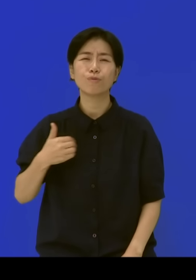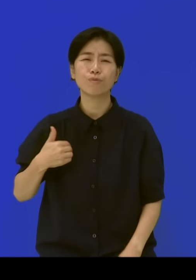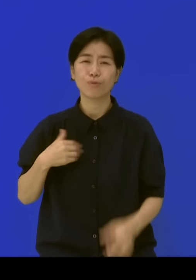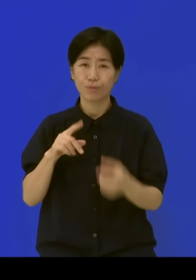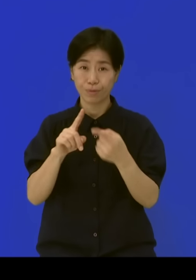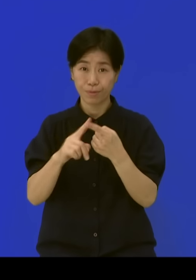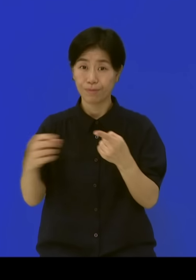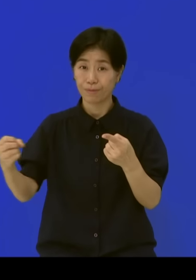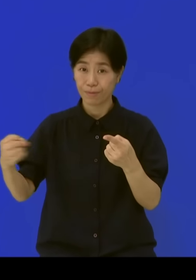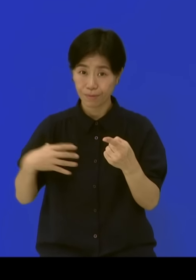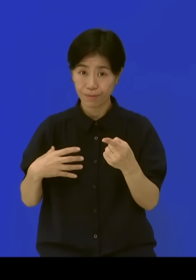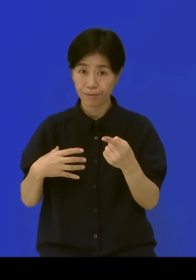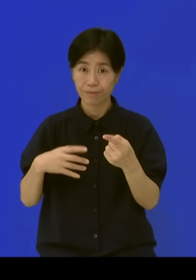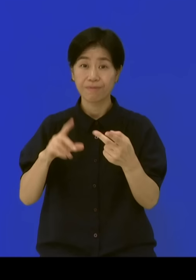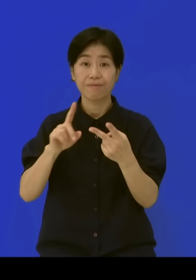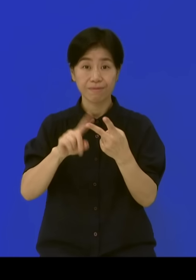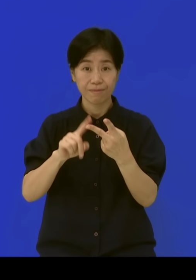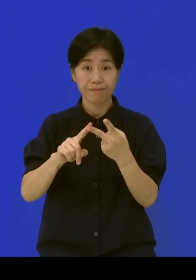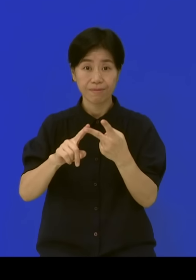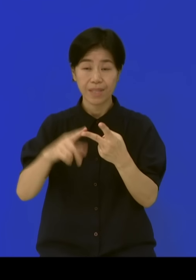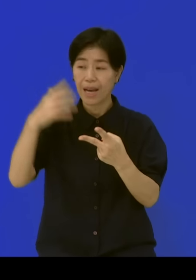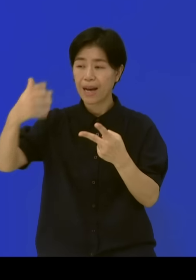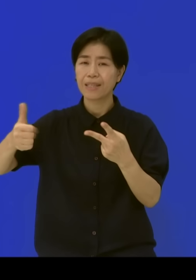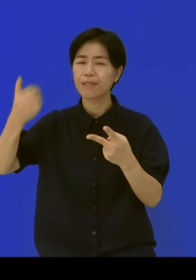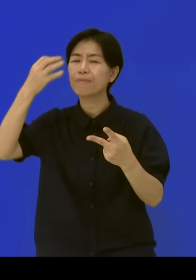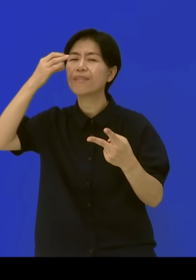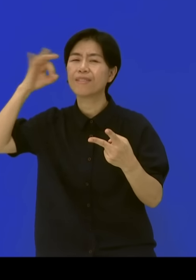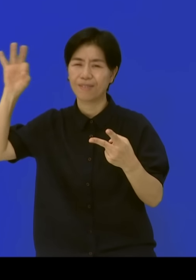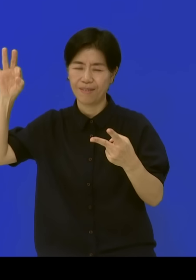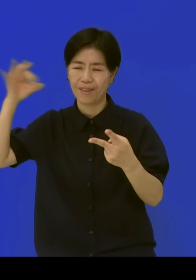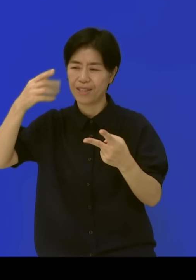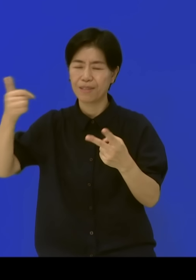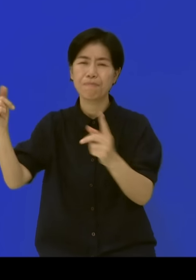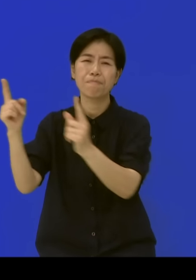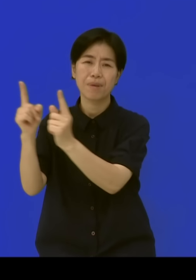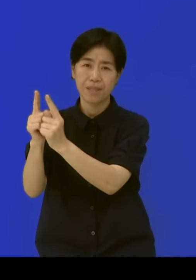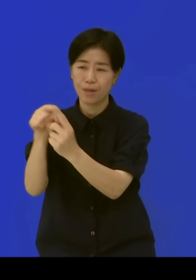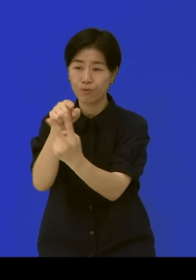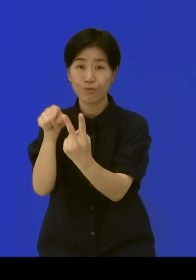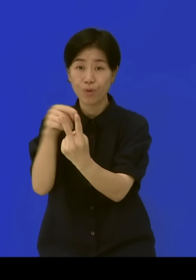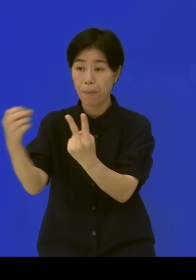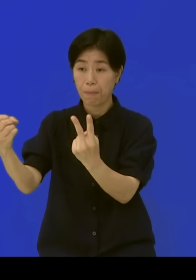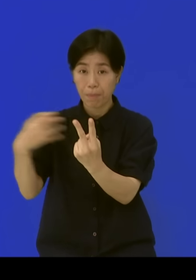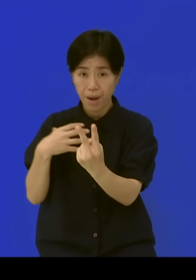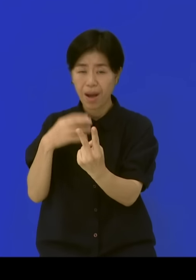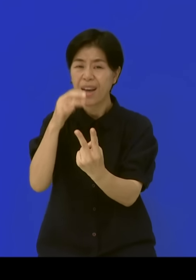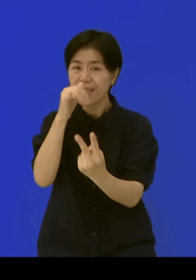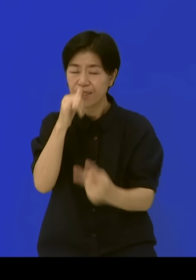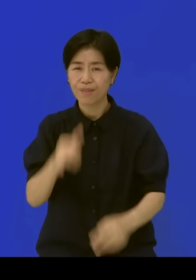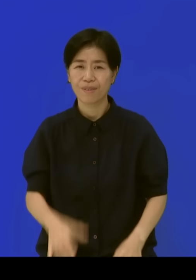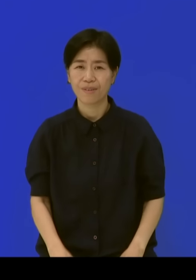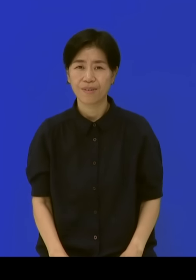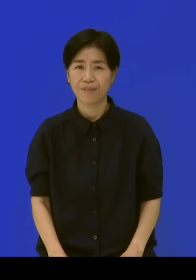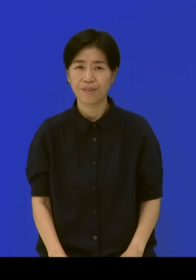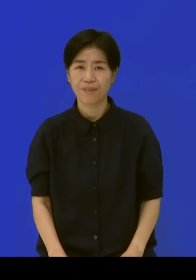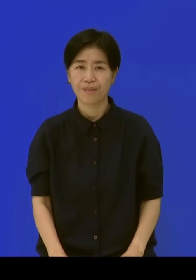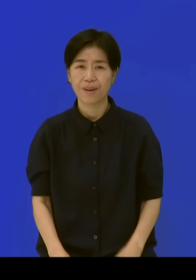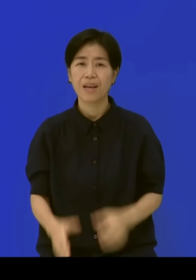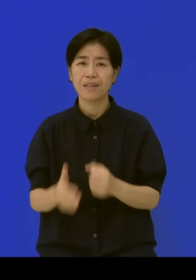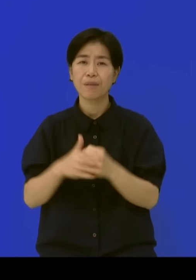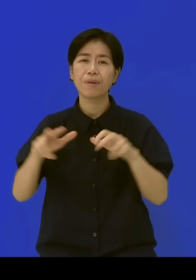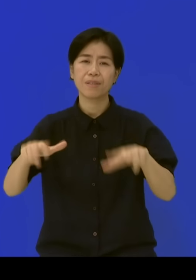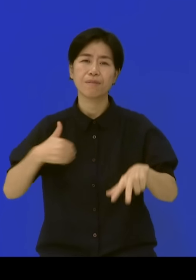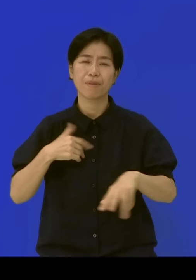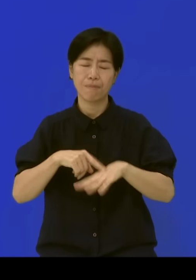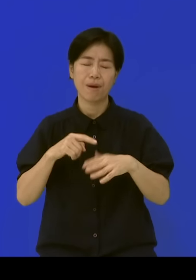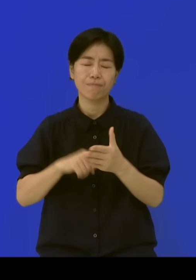그리고 하나님을 받아들인 것, 예수님을 영접한 거에 대한 그런 대답이 없었다면 제가 훨씬 더 힘들었을